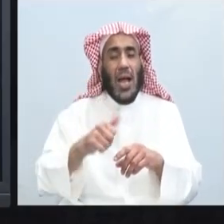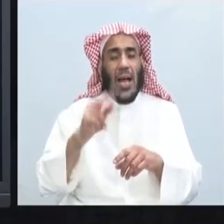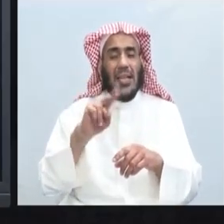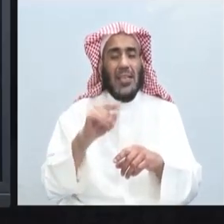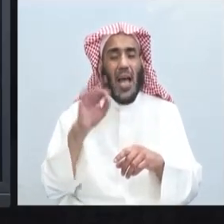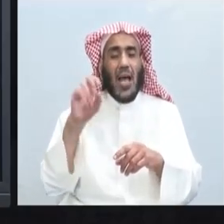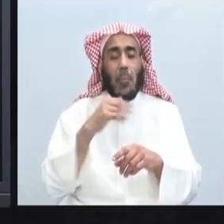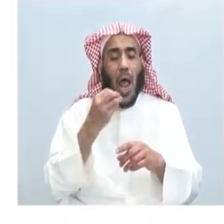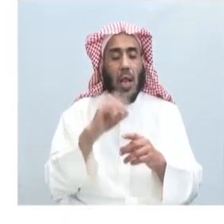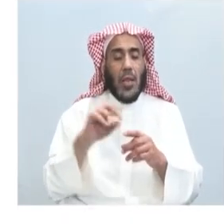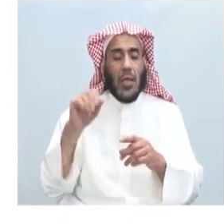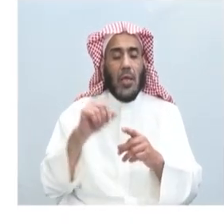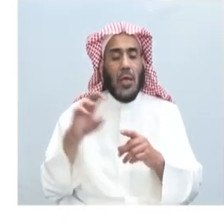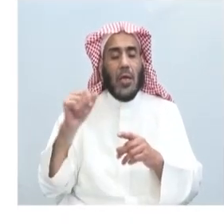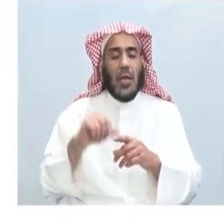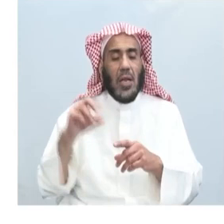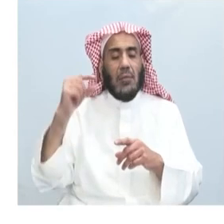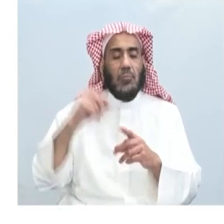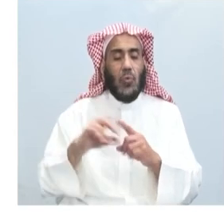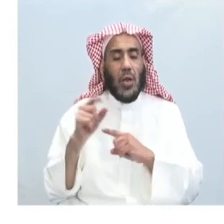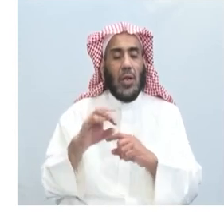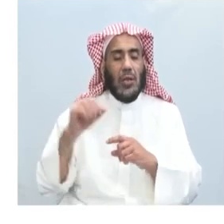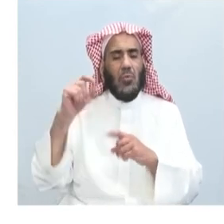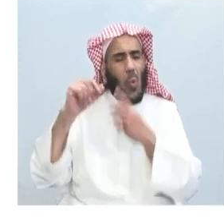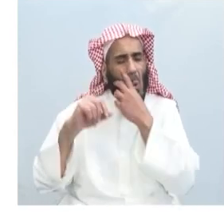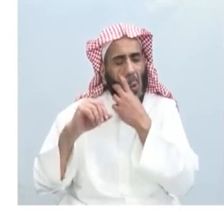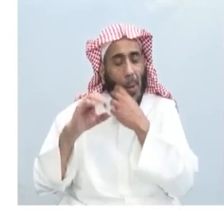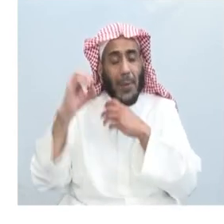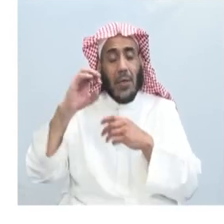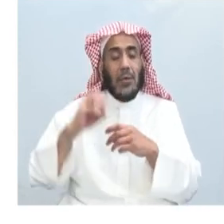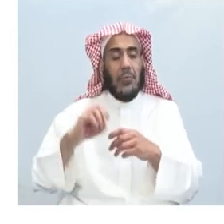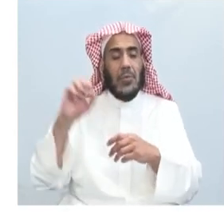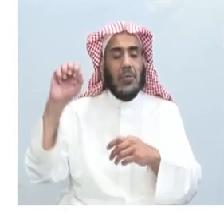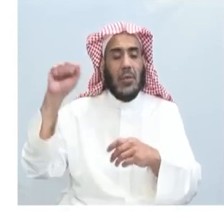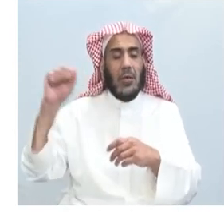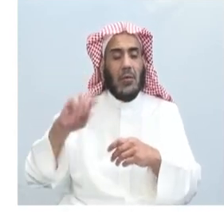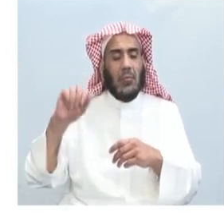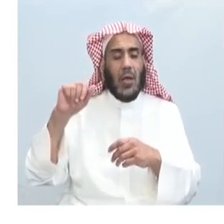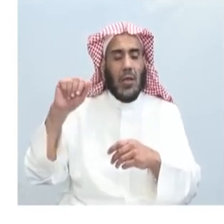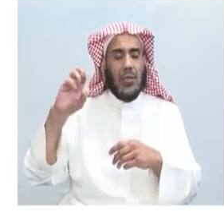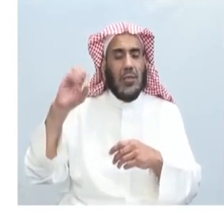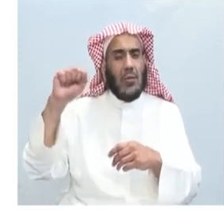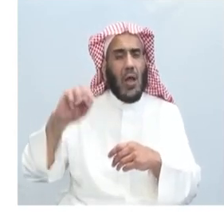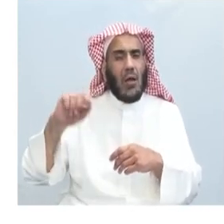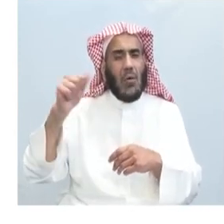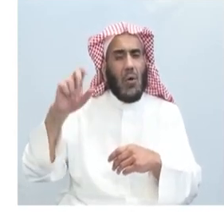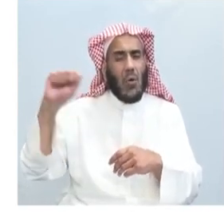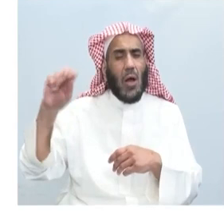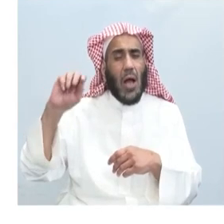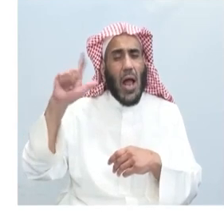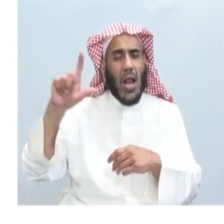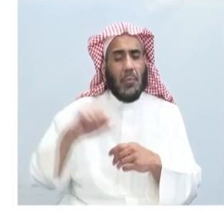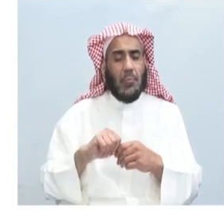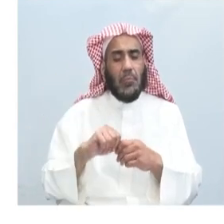الغذائيه لاحظ هنا كالوري وكلوريد طبعا هنا لاحظ ان السي مكتوب بالسي سمول وهنا السي كابيتال كالوري